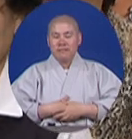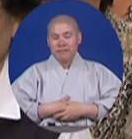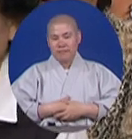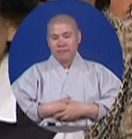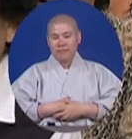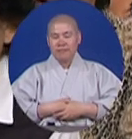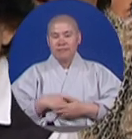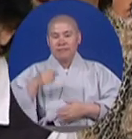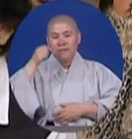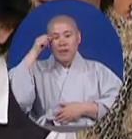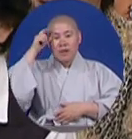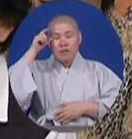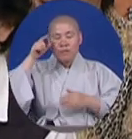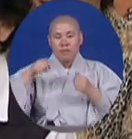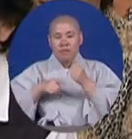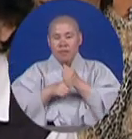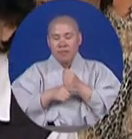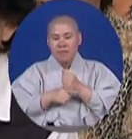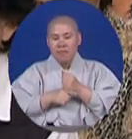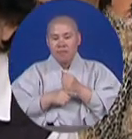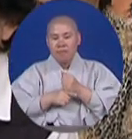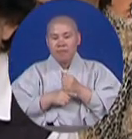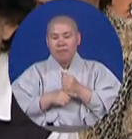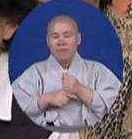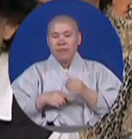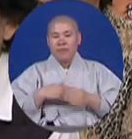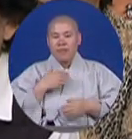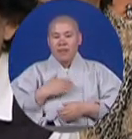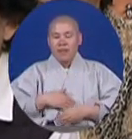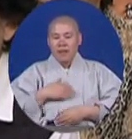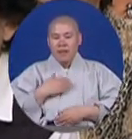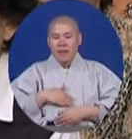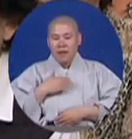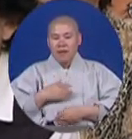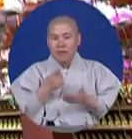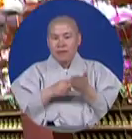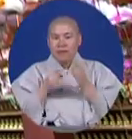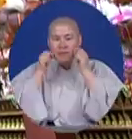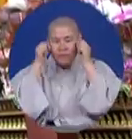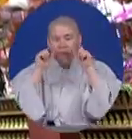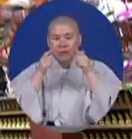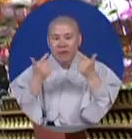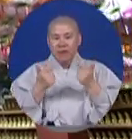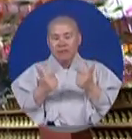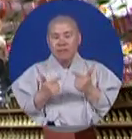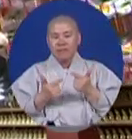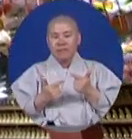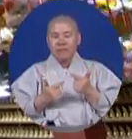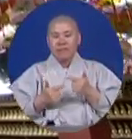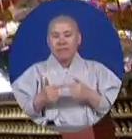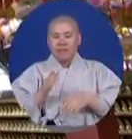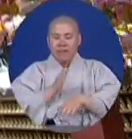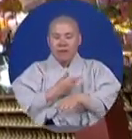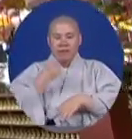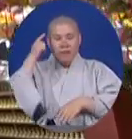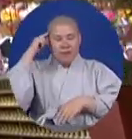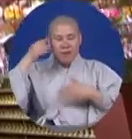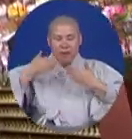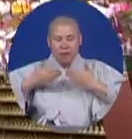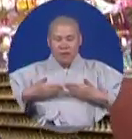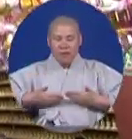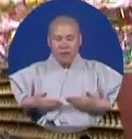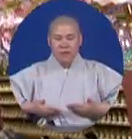그러거든요. 모든 문제는 마음 하나 일어난 데서 다 일어났고 모든 문제 해결은 마음